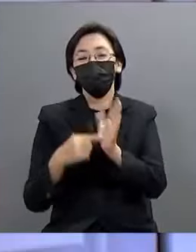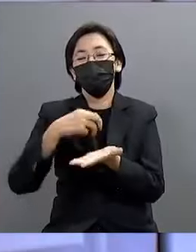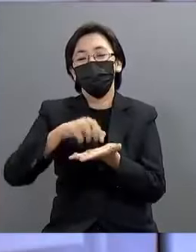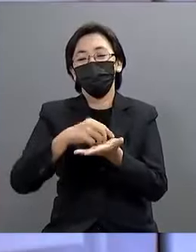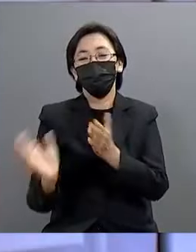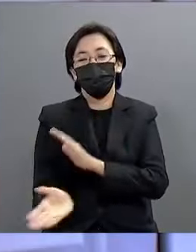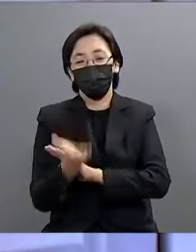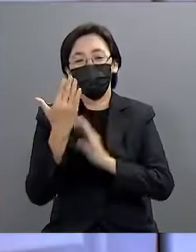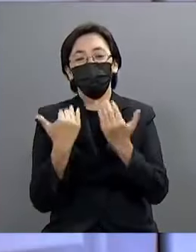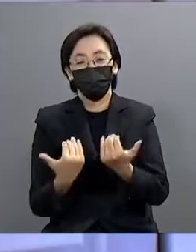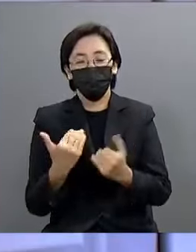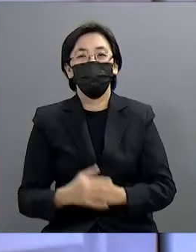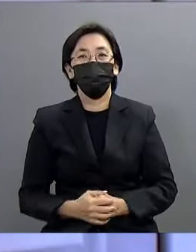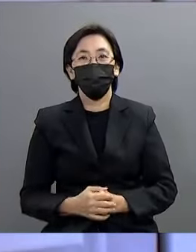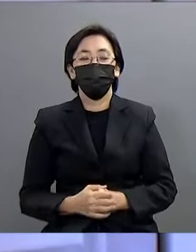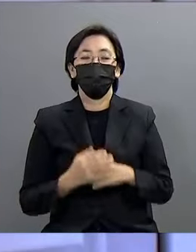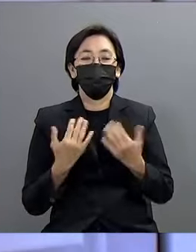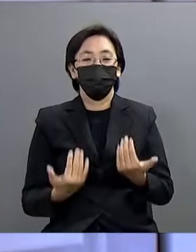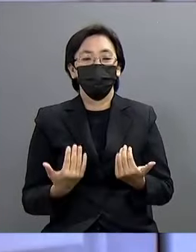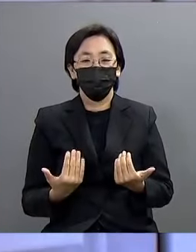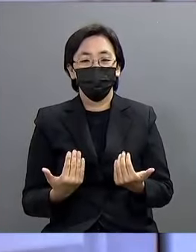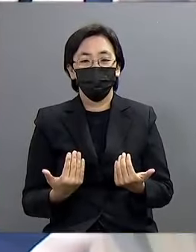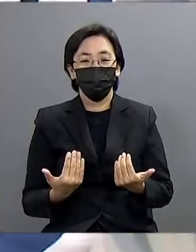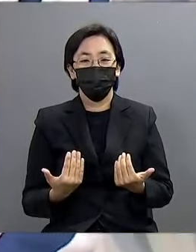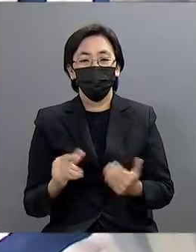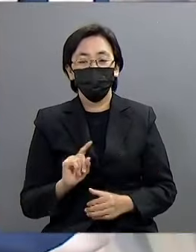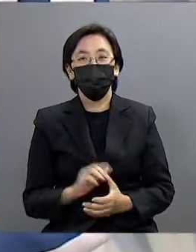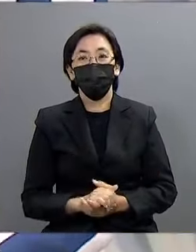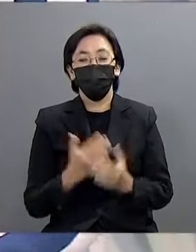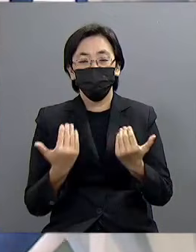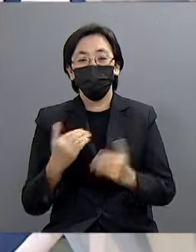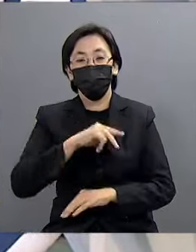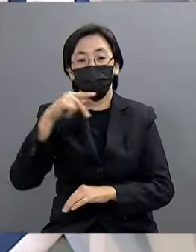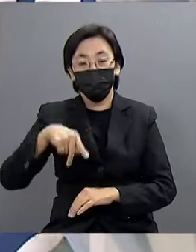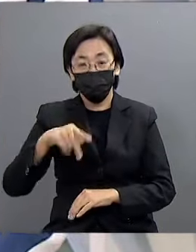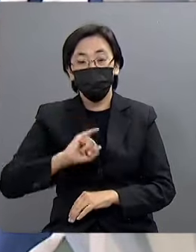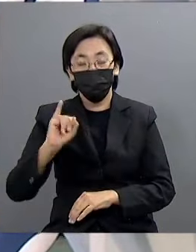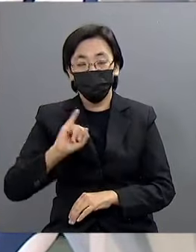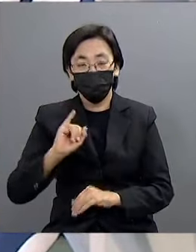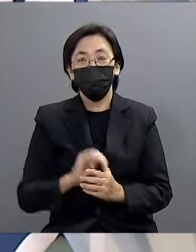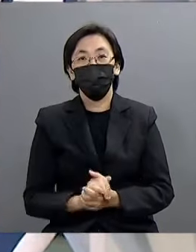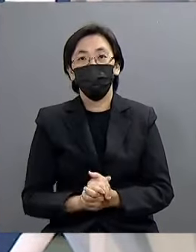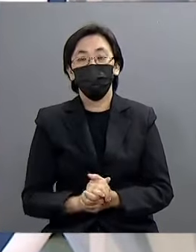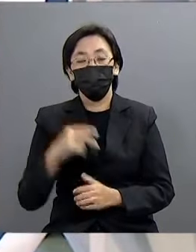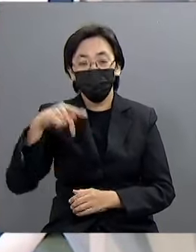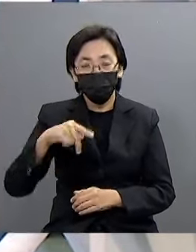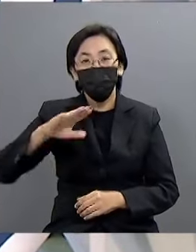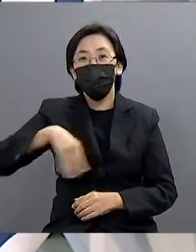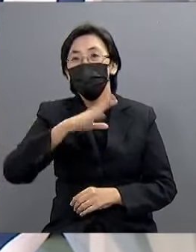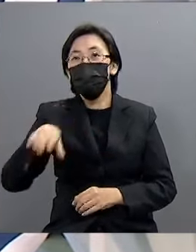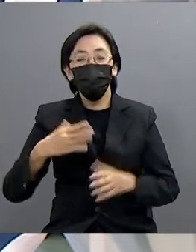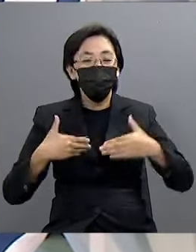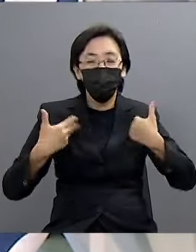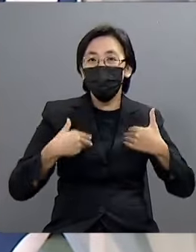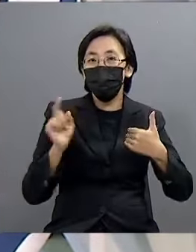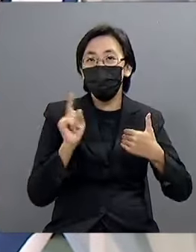ค่ะ เอาล่ะวันนี้ฮะ คุณต๊อบว ท ั ำ น ไม นี ค ้ รับ เป็นวันพุธกลางสัปดาห์ใช่ไหมเรา คร ก ั ็ บ จะชวนคุณผู้ชมมาปาร์ตี้กันสักนิดนึงคุณผู้ชมค่ะวันนี้อาหารการ